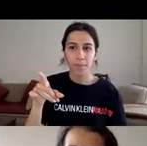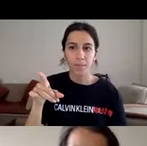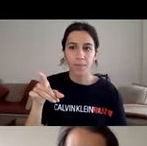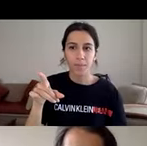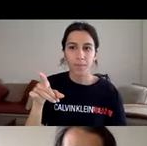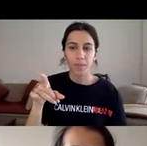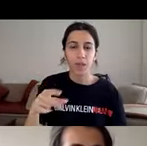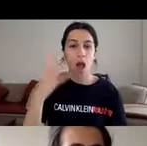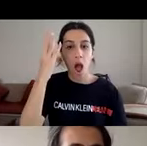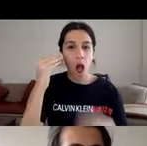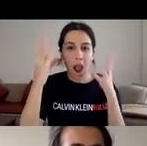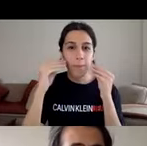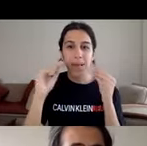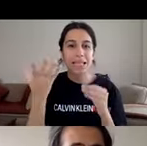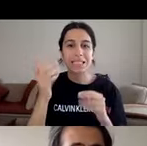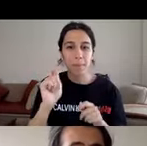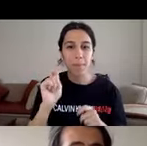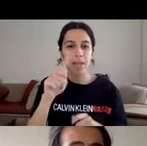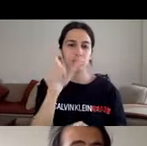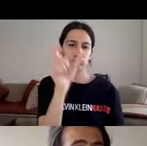simüle edilebildiği uzantılar var.